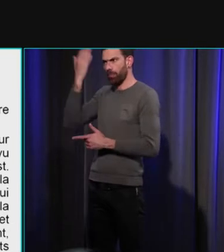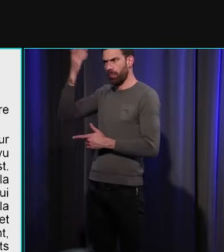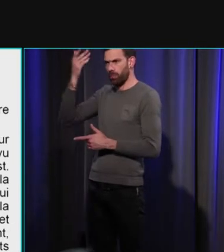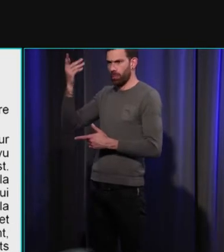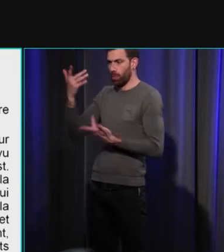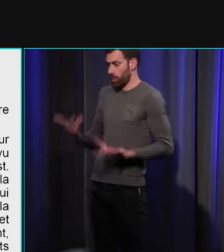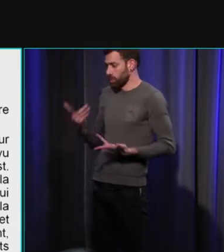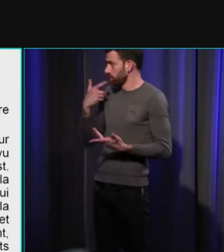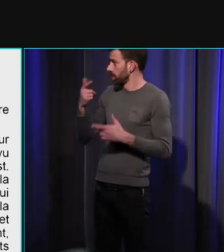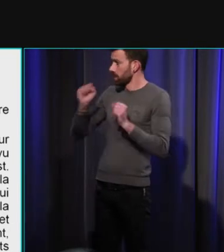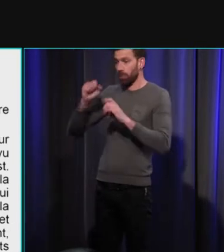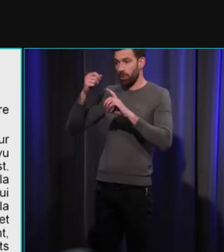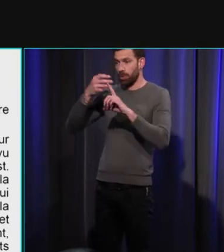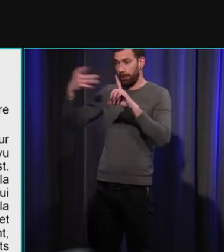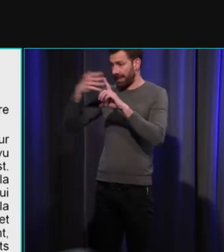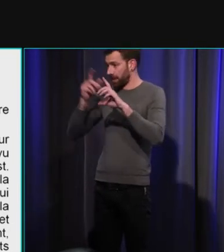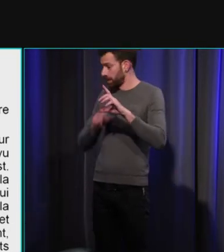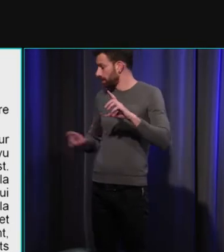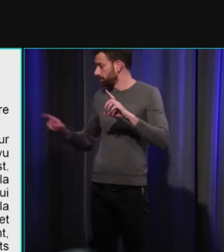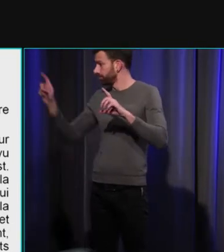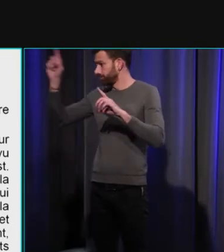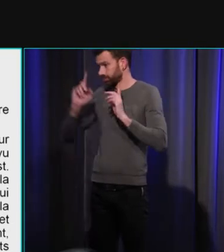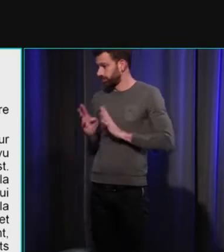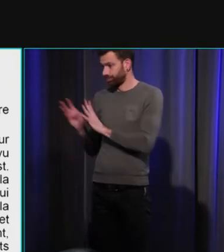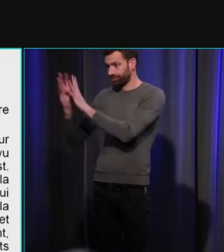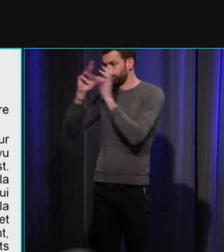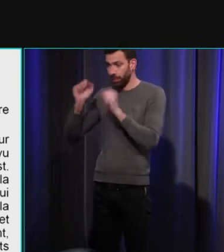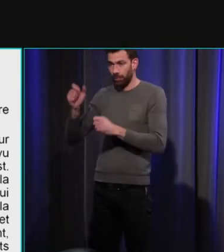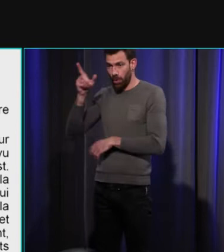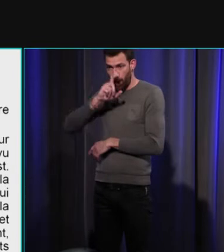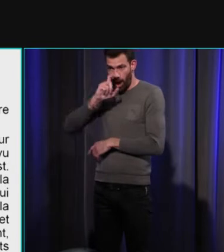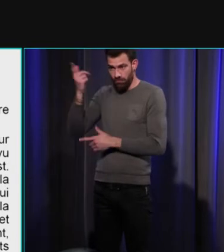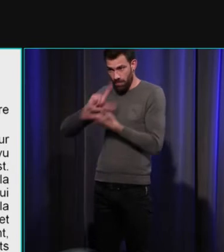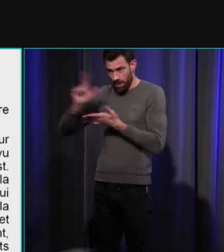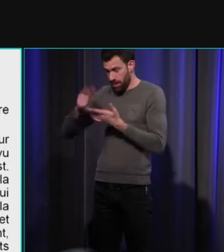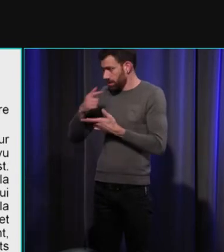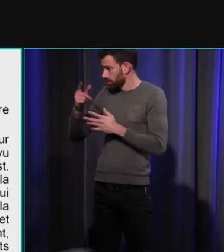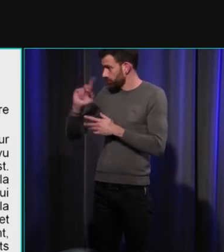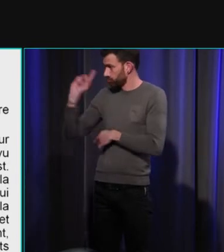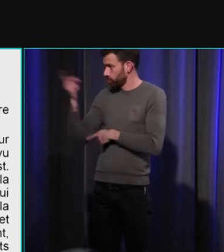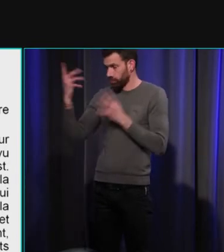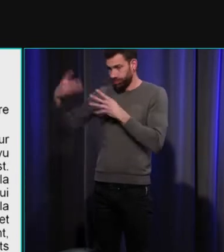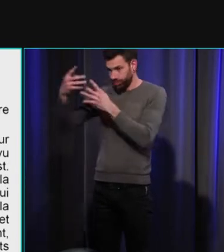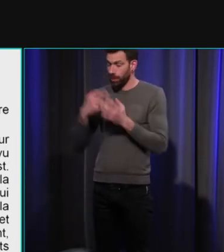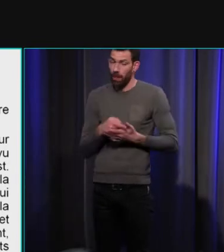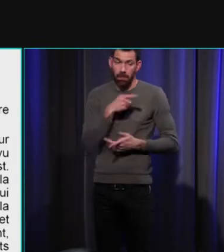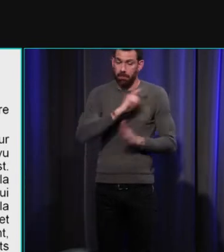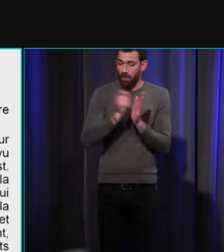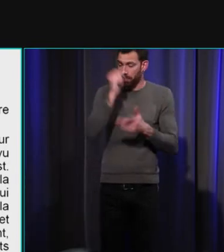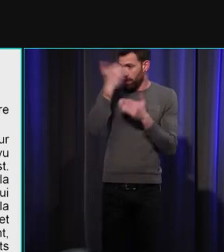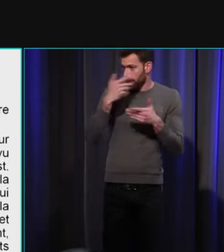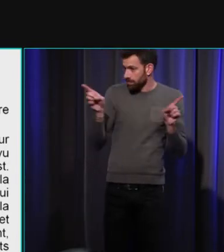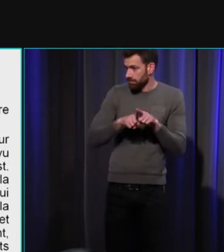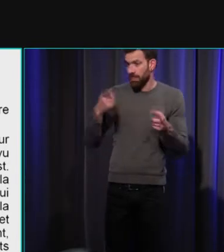pourtour méditerranéen et parlent l'arabe littéraire et ils se comprennent tous des gens du moyen âge à saint thomas d'aquin il